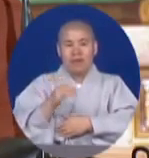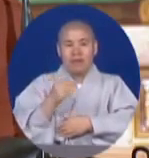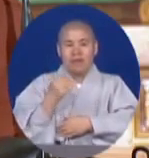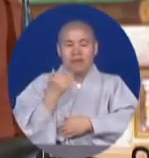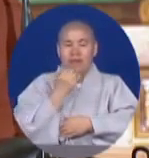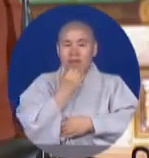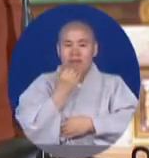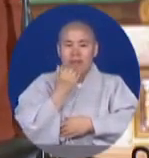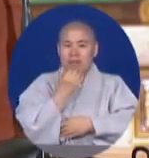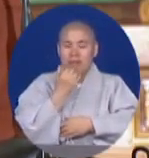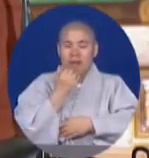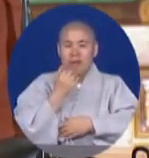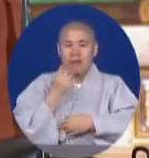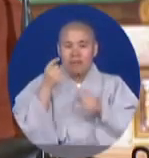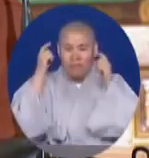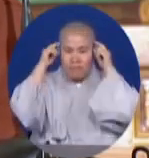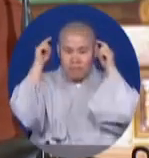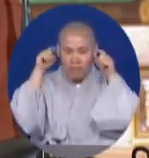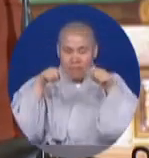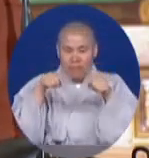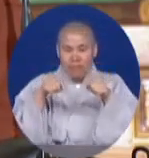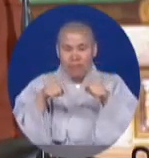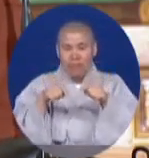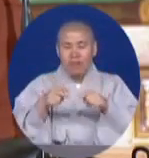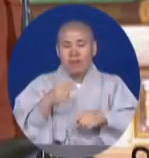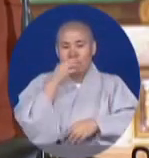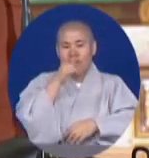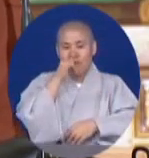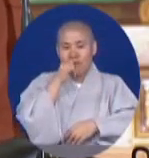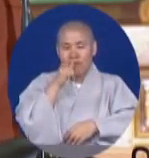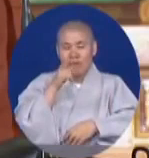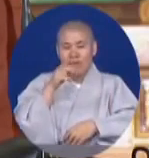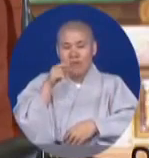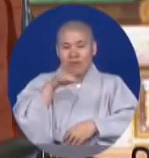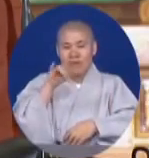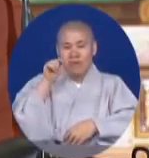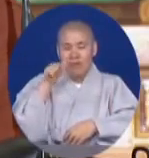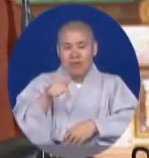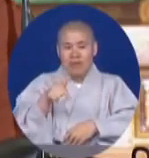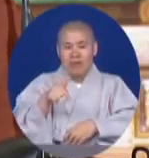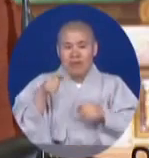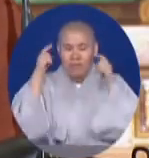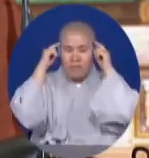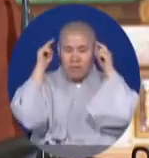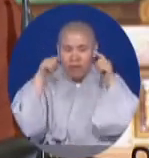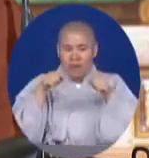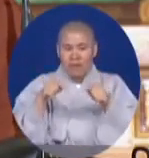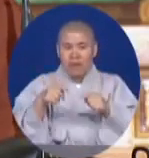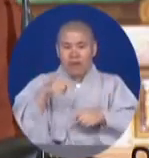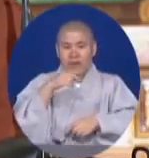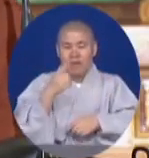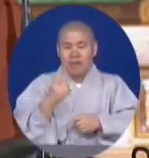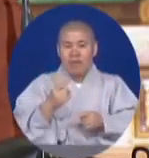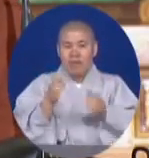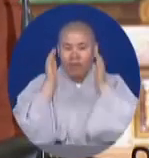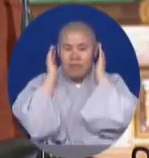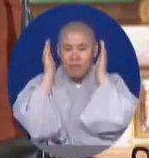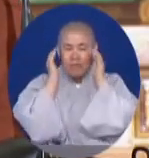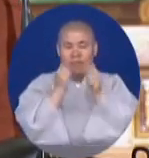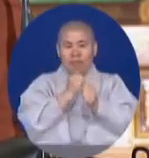미한 것은 중생이고 식에 미한 것은 도문에 공부하는 사람들이다.